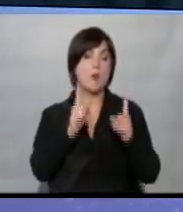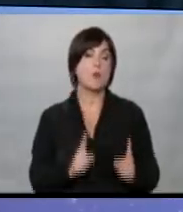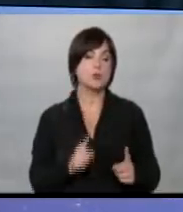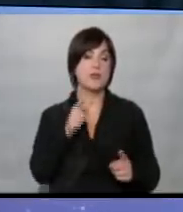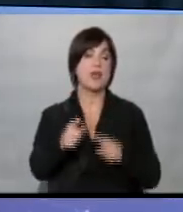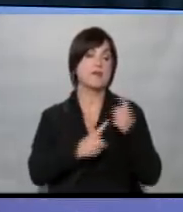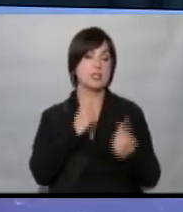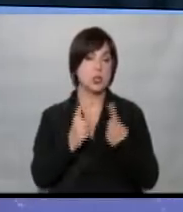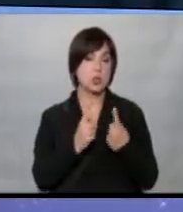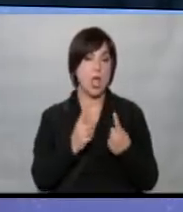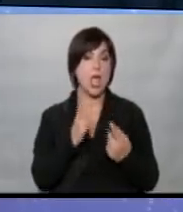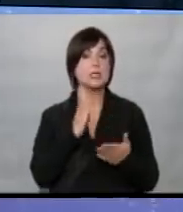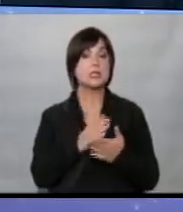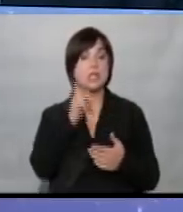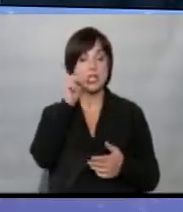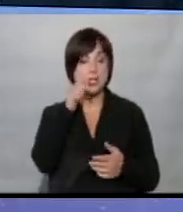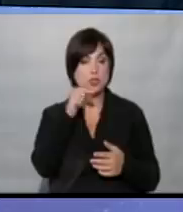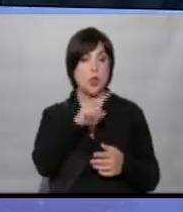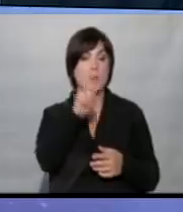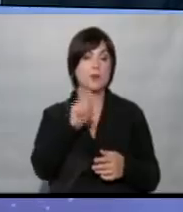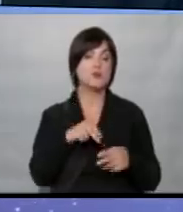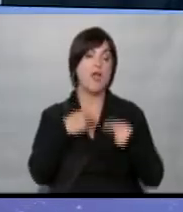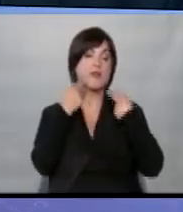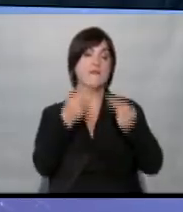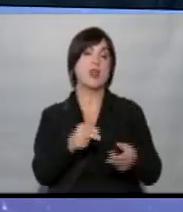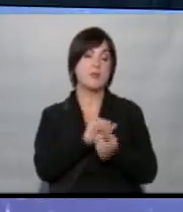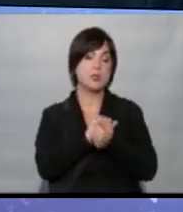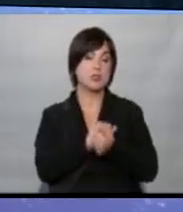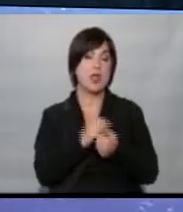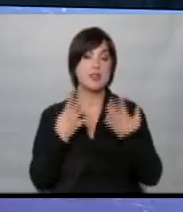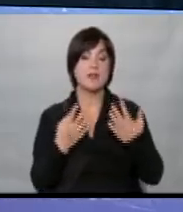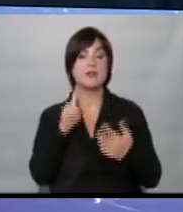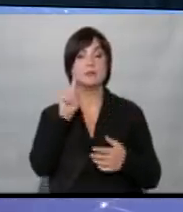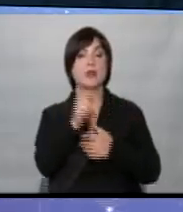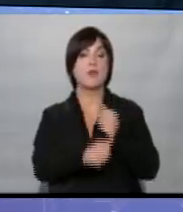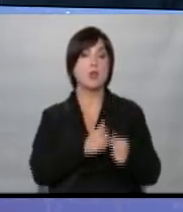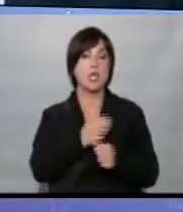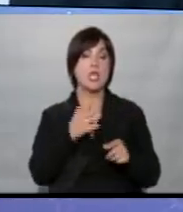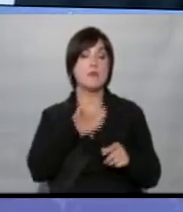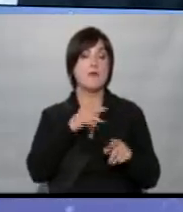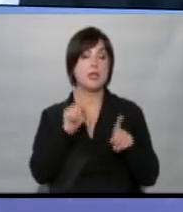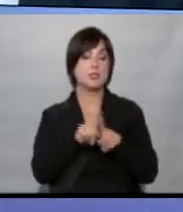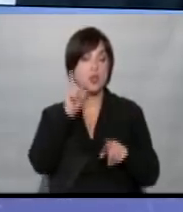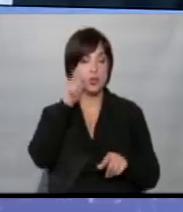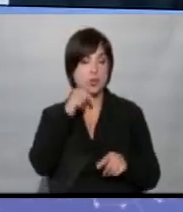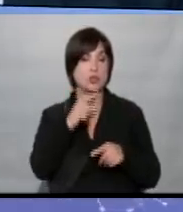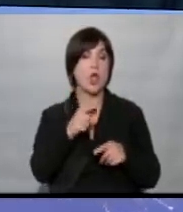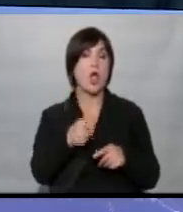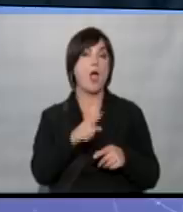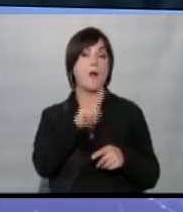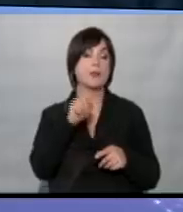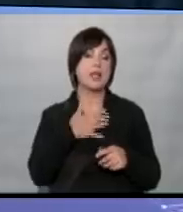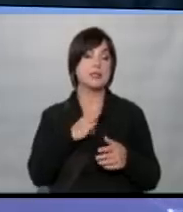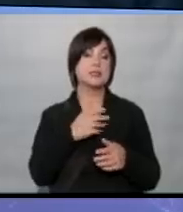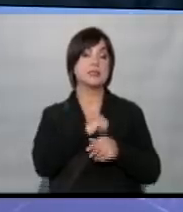таква ситуација. Затоа е сложено прашањето и ќе ве вратам историски 91 година, ние имавме исто сложено прашање. Дали сте за